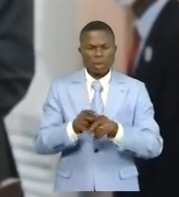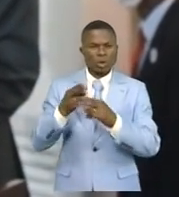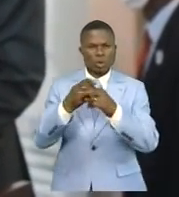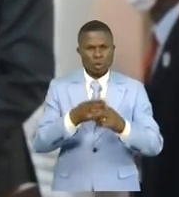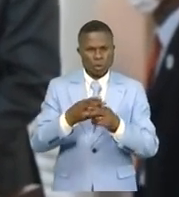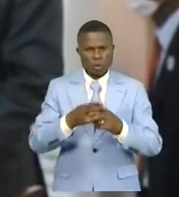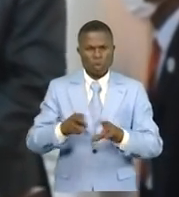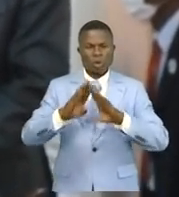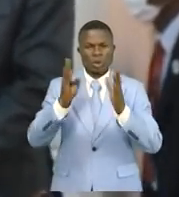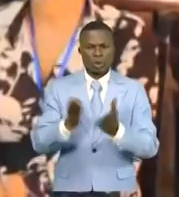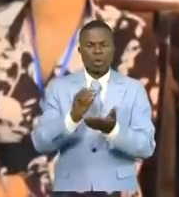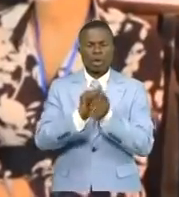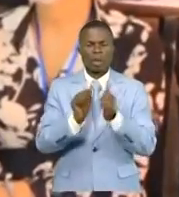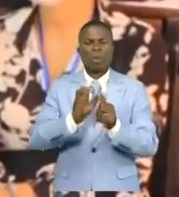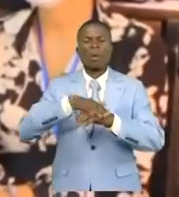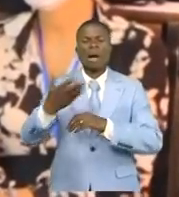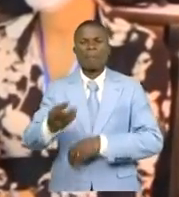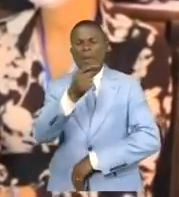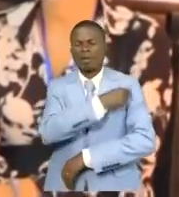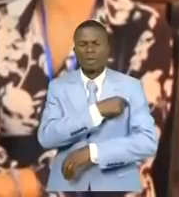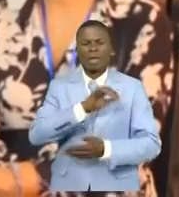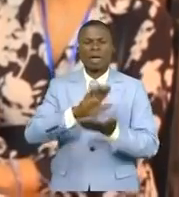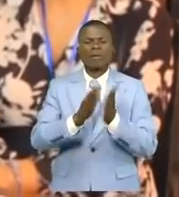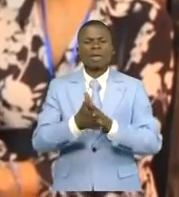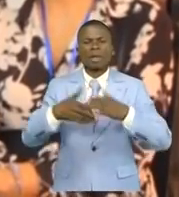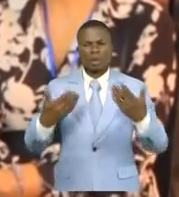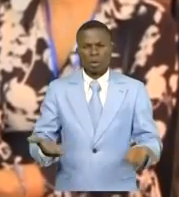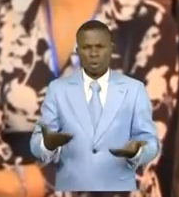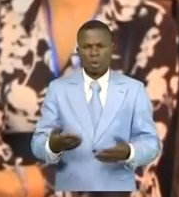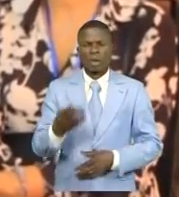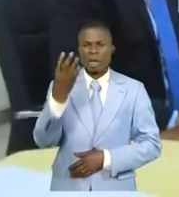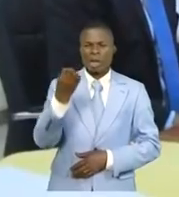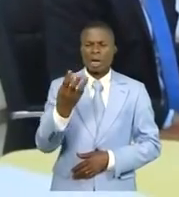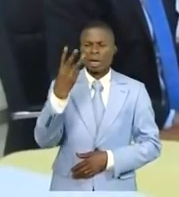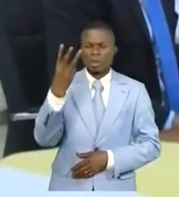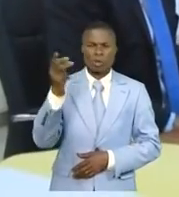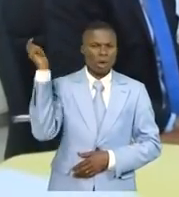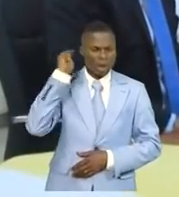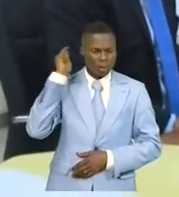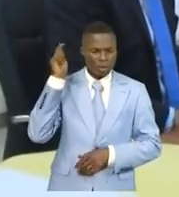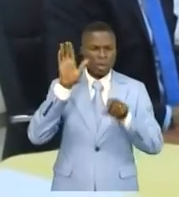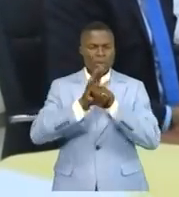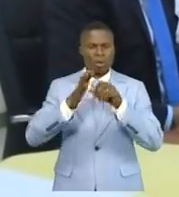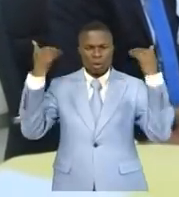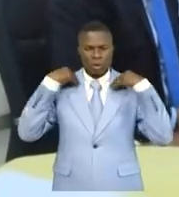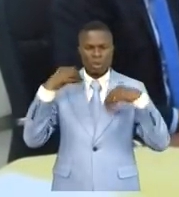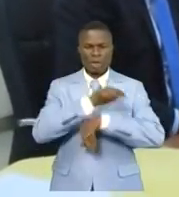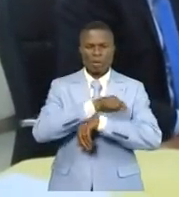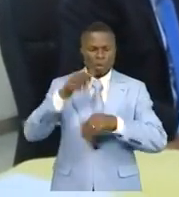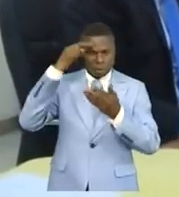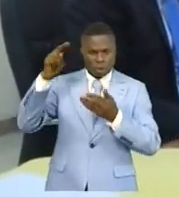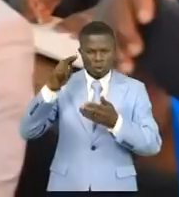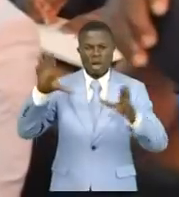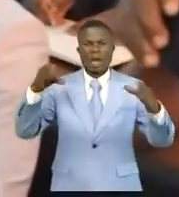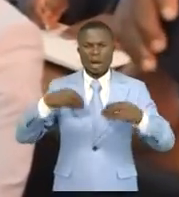des effets secondaires du vaccin. Il n'a pas manqué de mentionner que 43 professeurs et plusieurs chefs de travaux ont péri des suites de